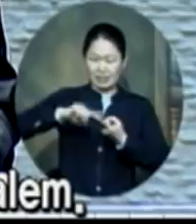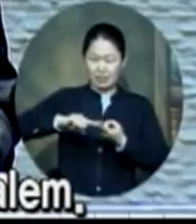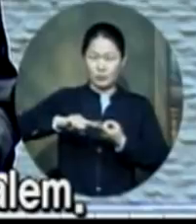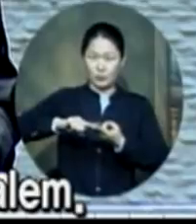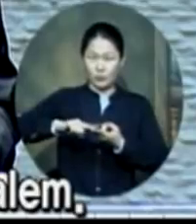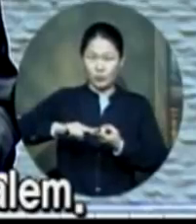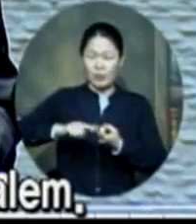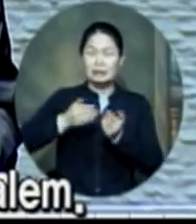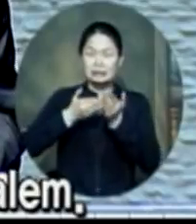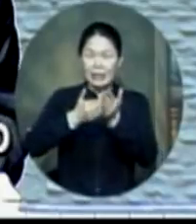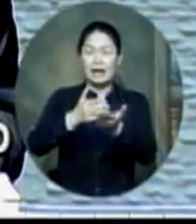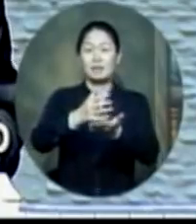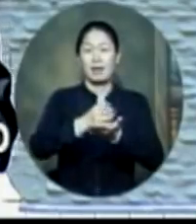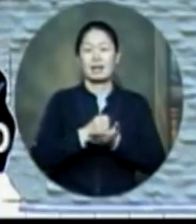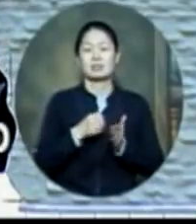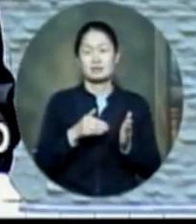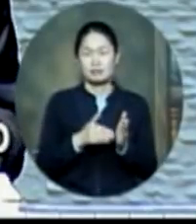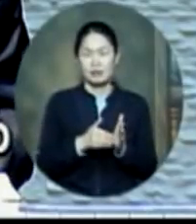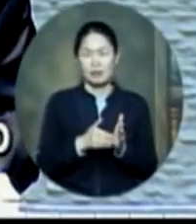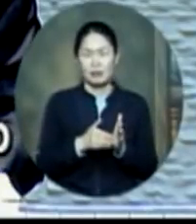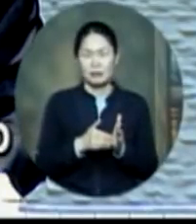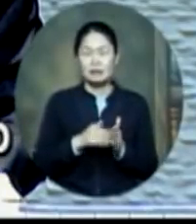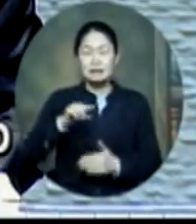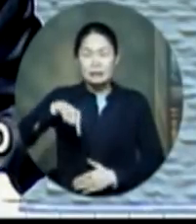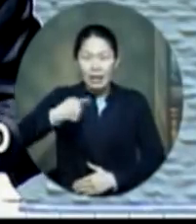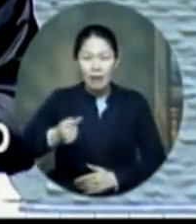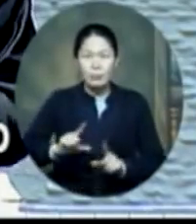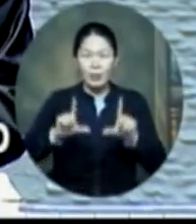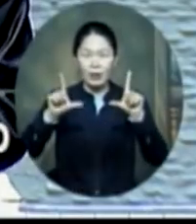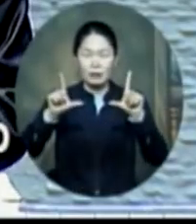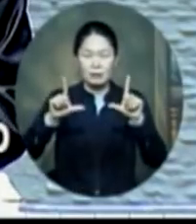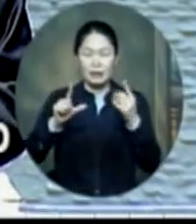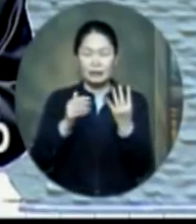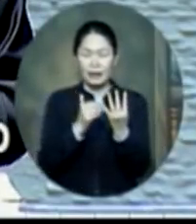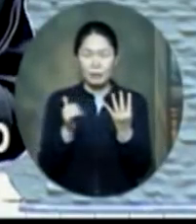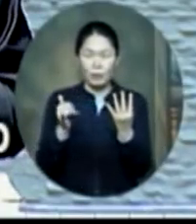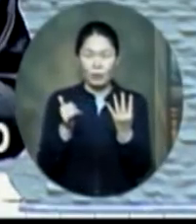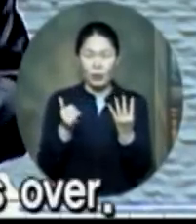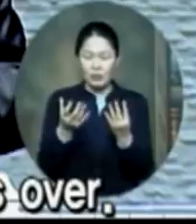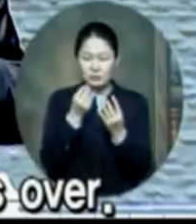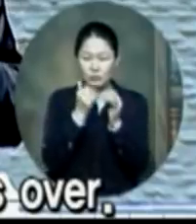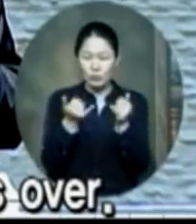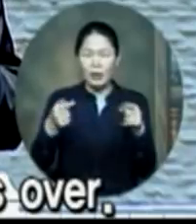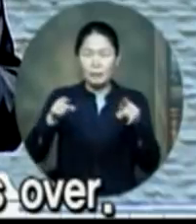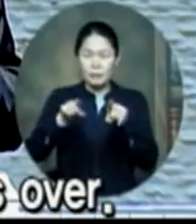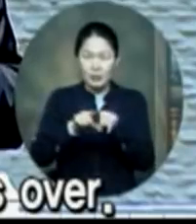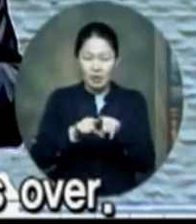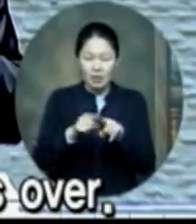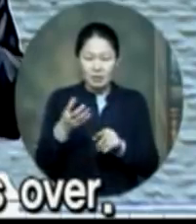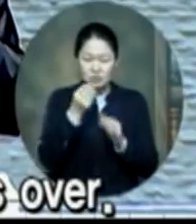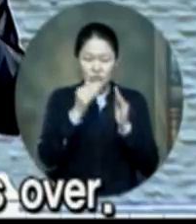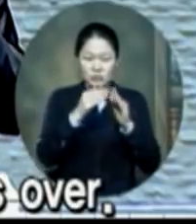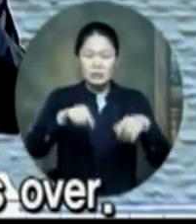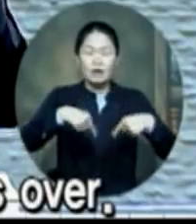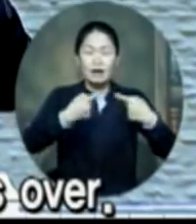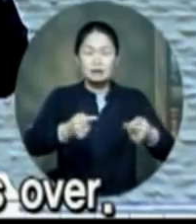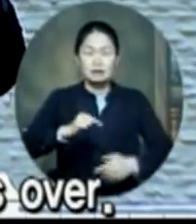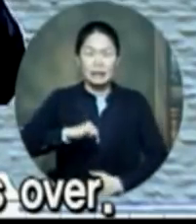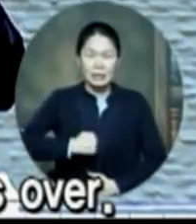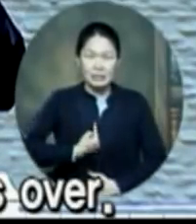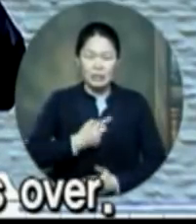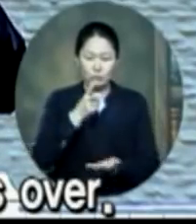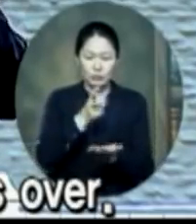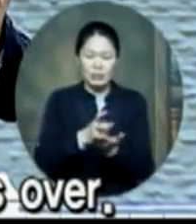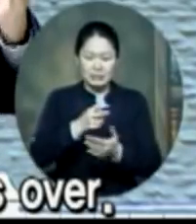받아들입니다. 그리고 그 다음 날로 네 명의 성도들과 함께 성전에 들어가서 자기가 이제